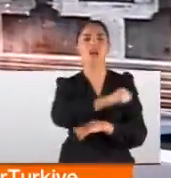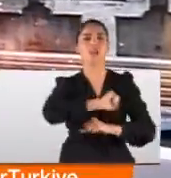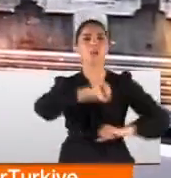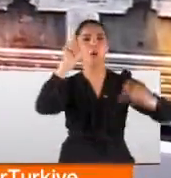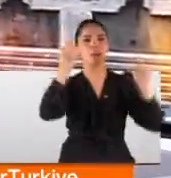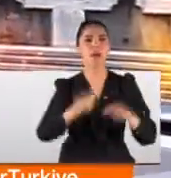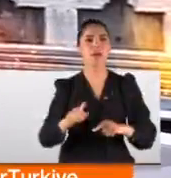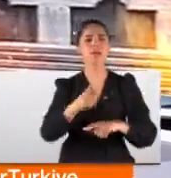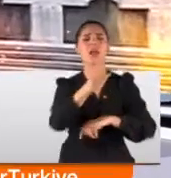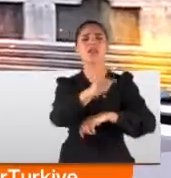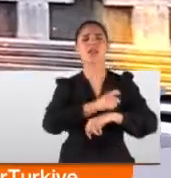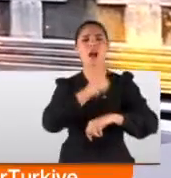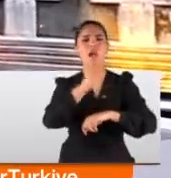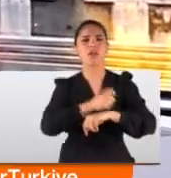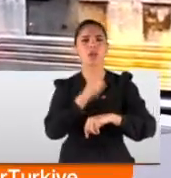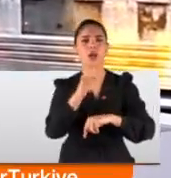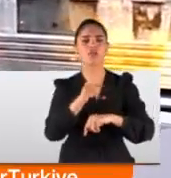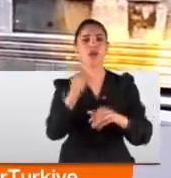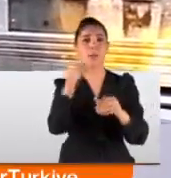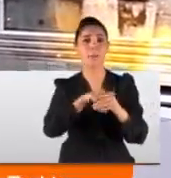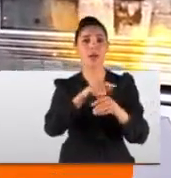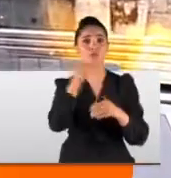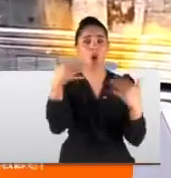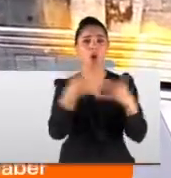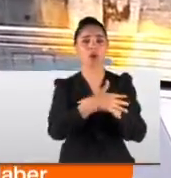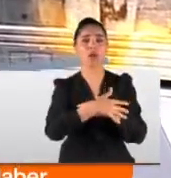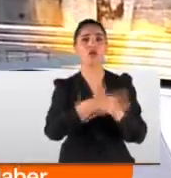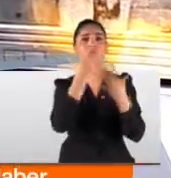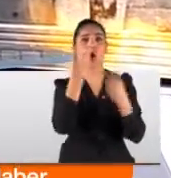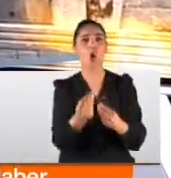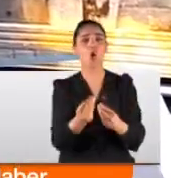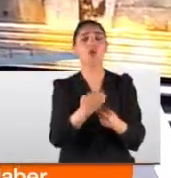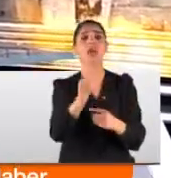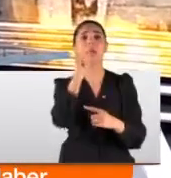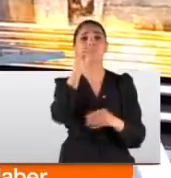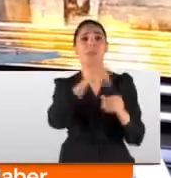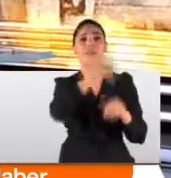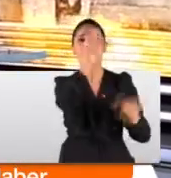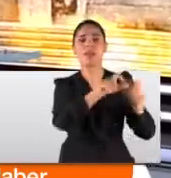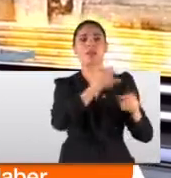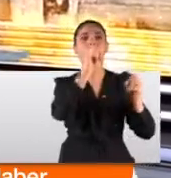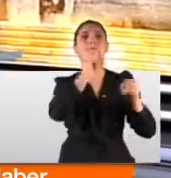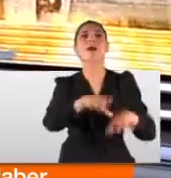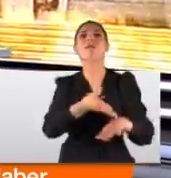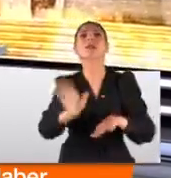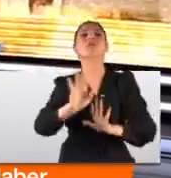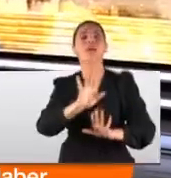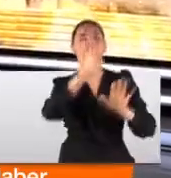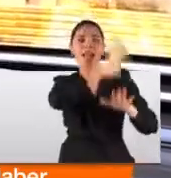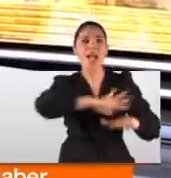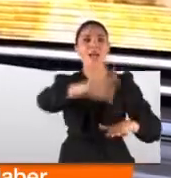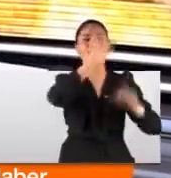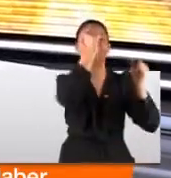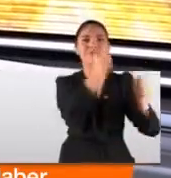bombaladılar hem de saatlerce. Ama mecliste o gece bulunan hiçbir vekil yerini terk etmedi.